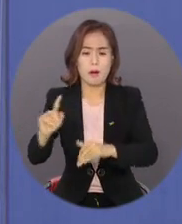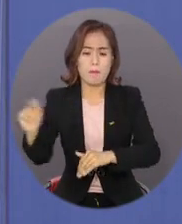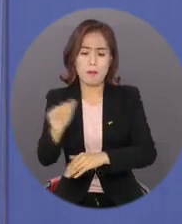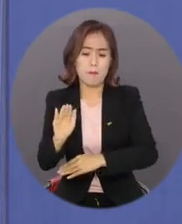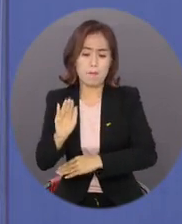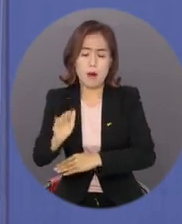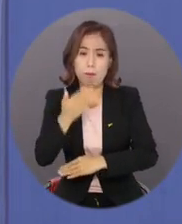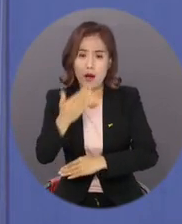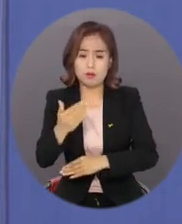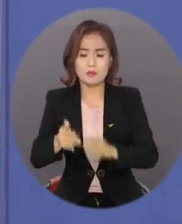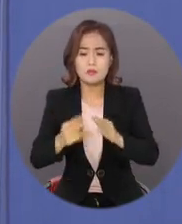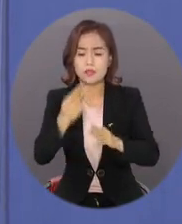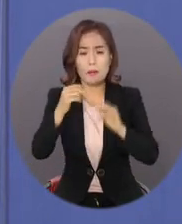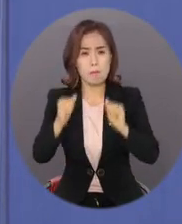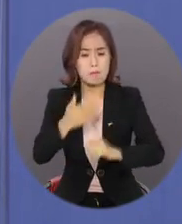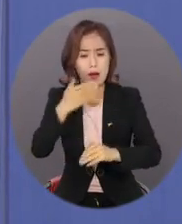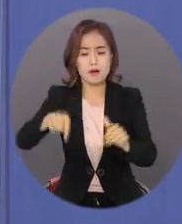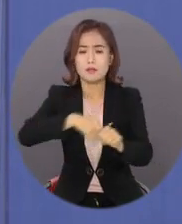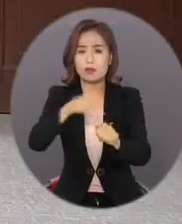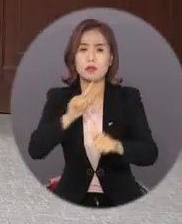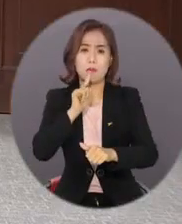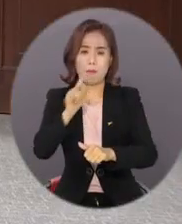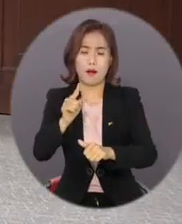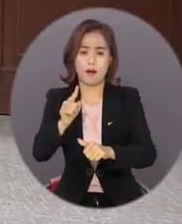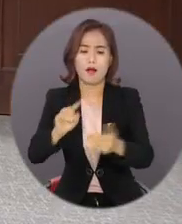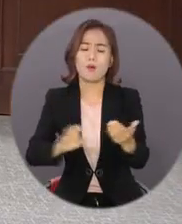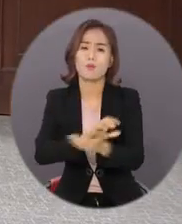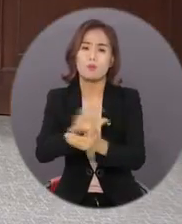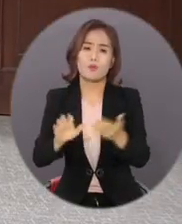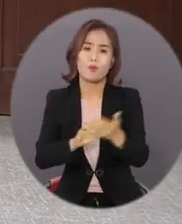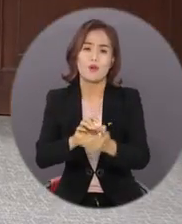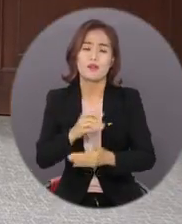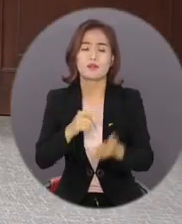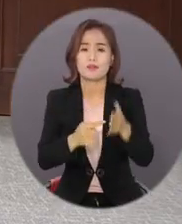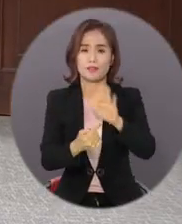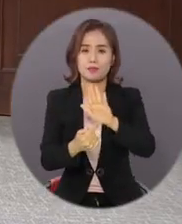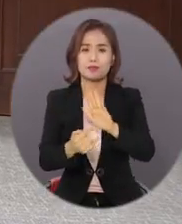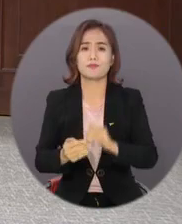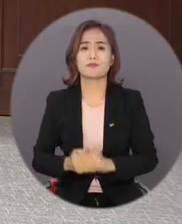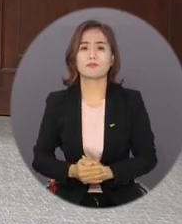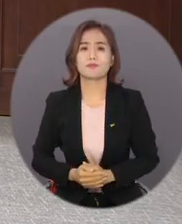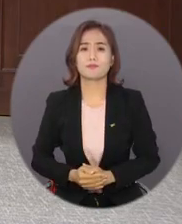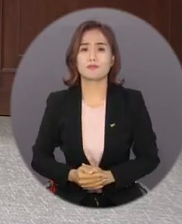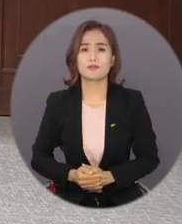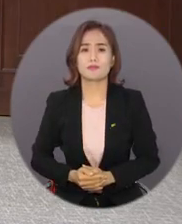페달만 밟았어도 살아날 수 있는 상황이었다고 말해 논란의 여지를 남겼습니다.